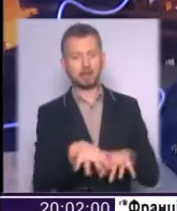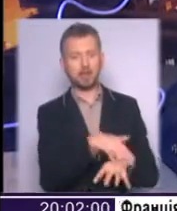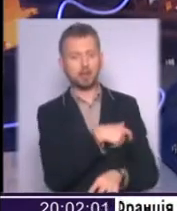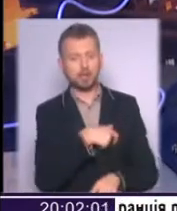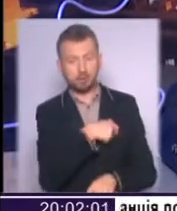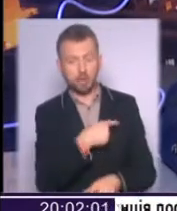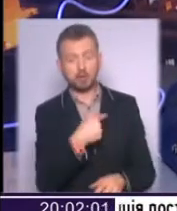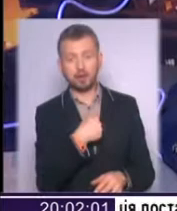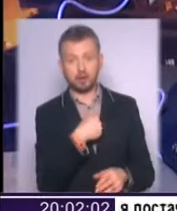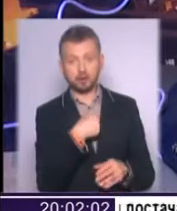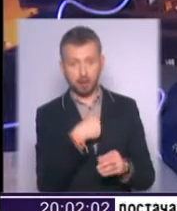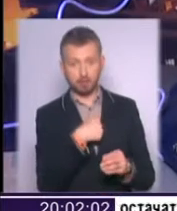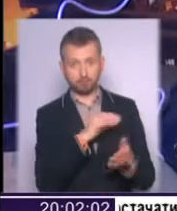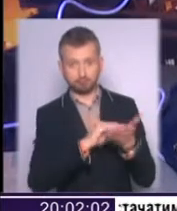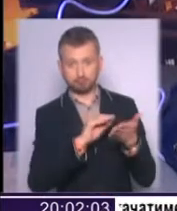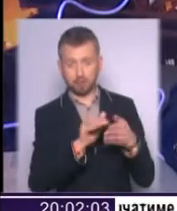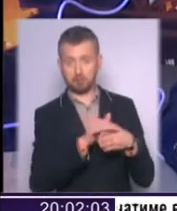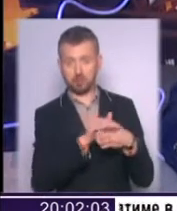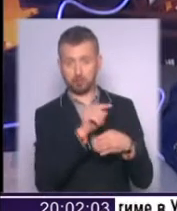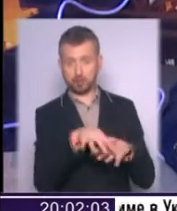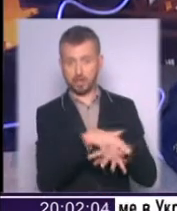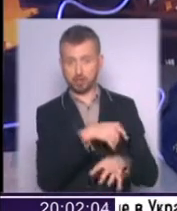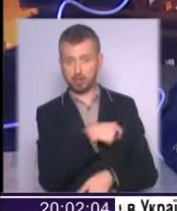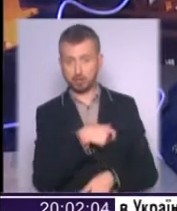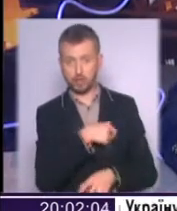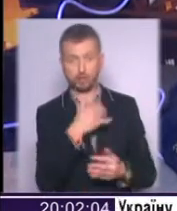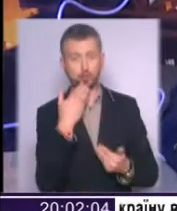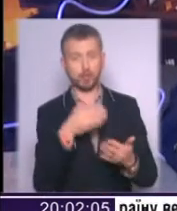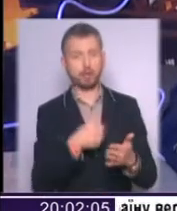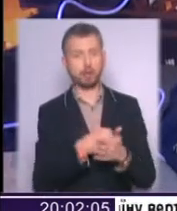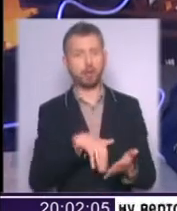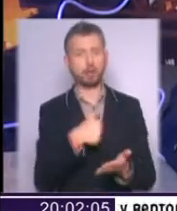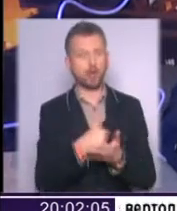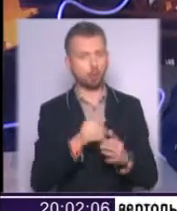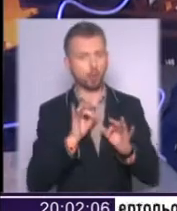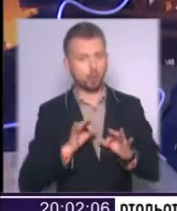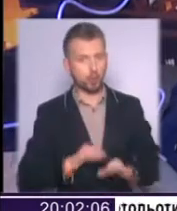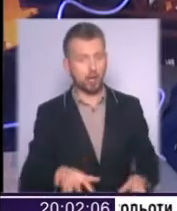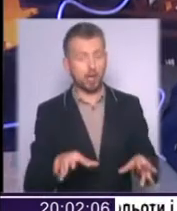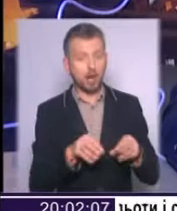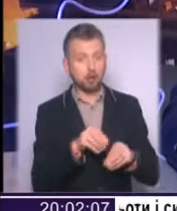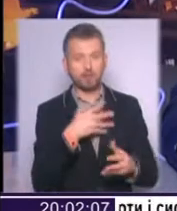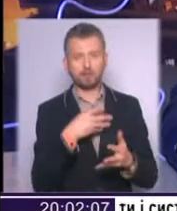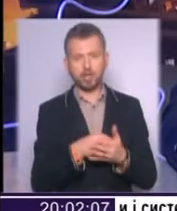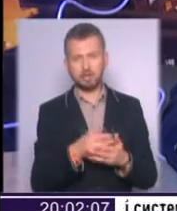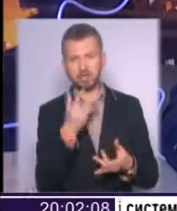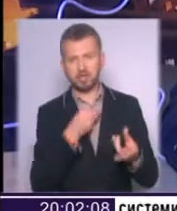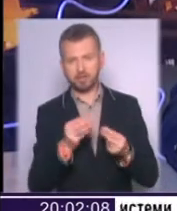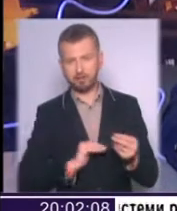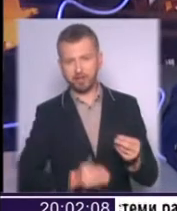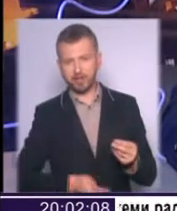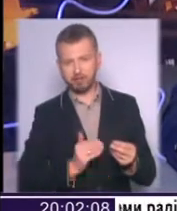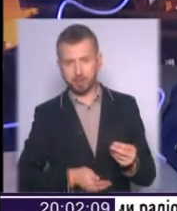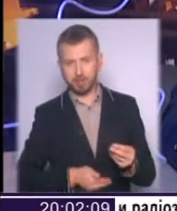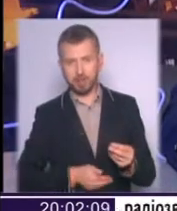я виклав прізвища цих народних депутатів у зверненні до генерального прокурора, разом з своїми підставними фірмами, афілійовані з ними,